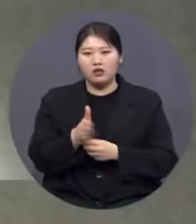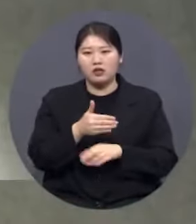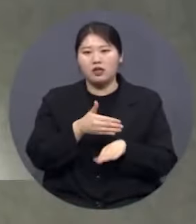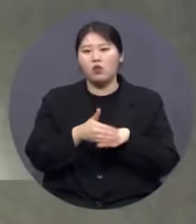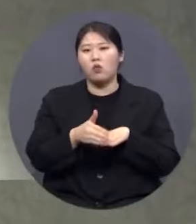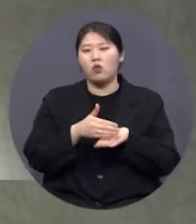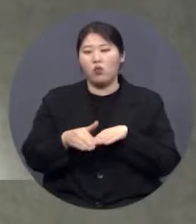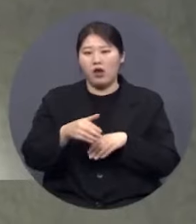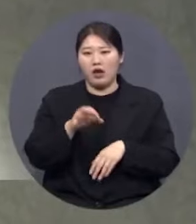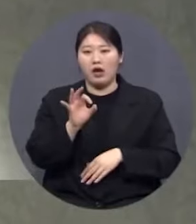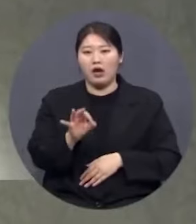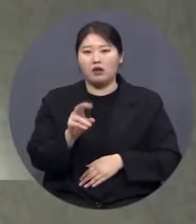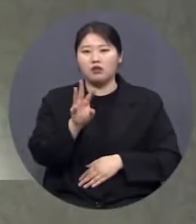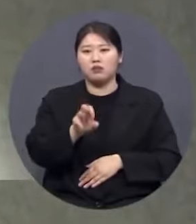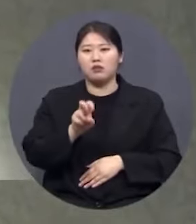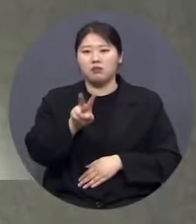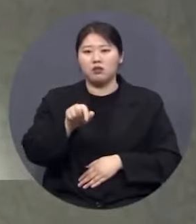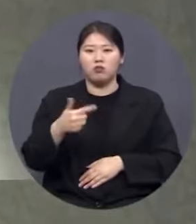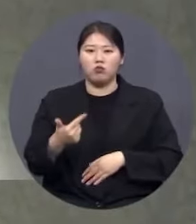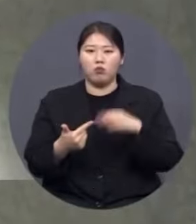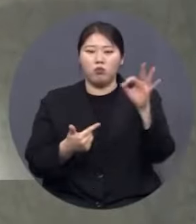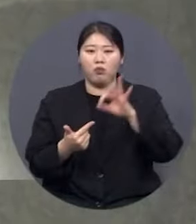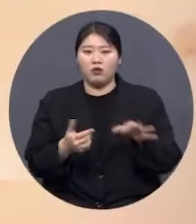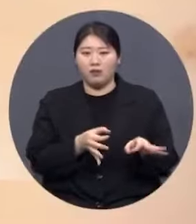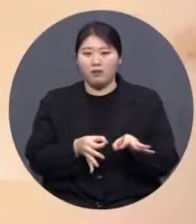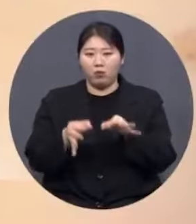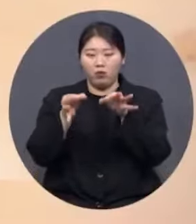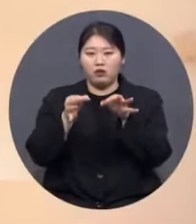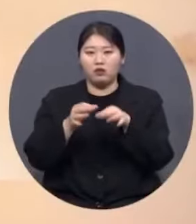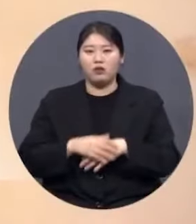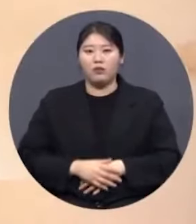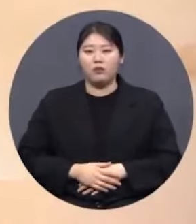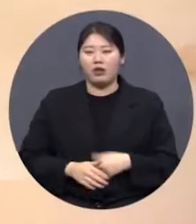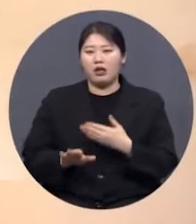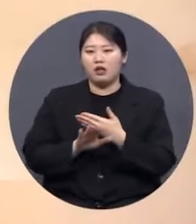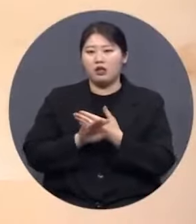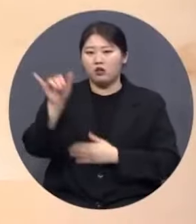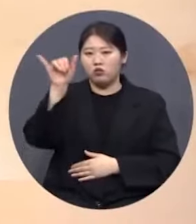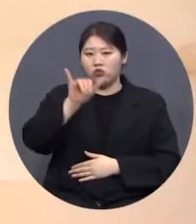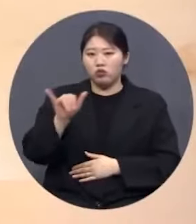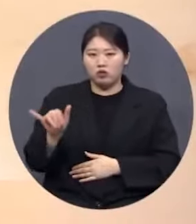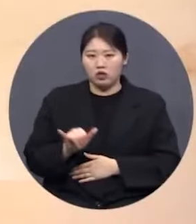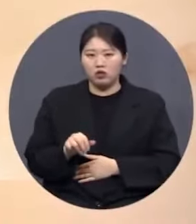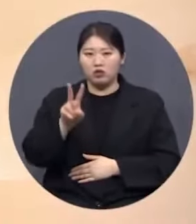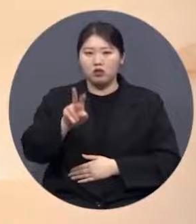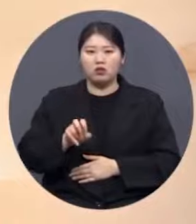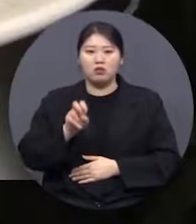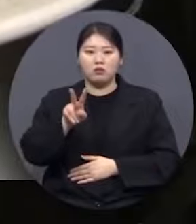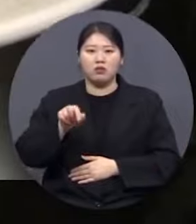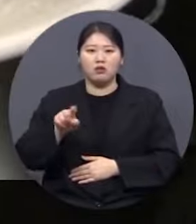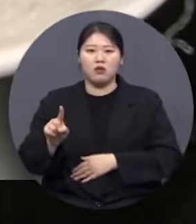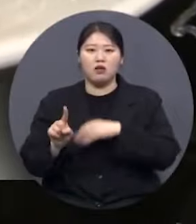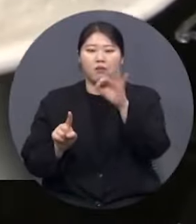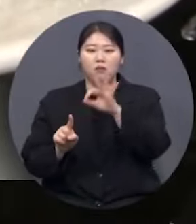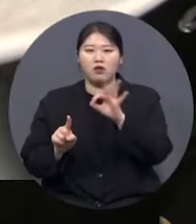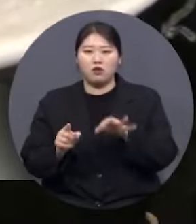가격은 32.6% 증가했습니다. 다른 지역에서는 22.1% 오를